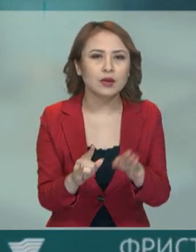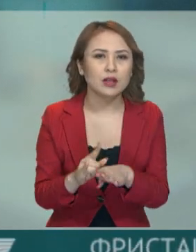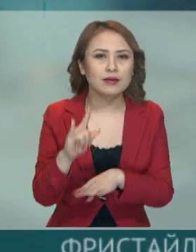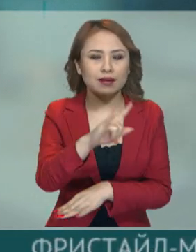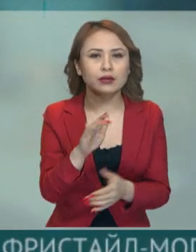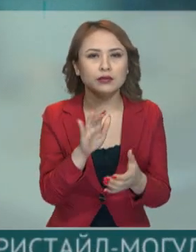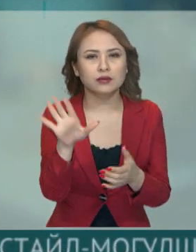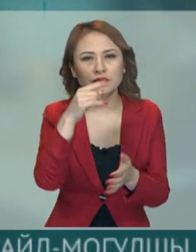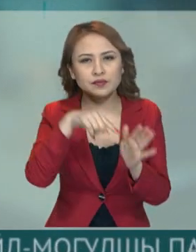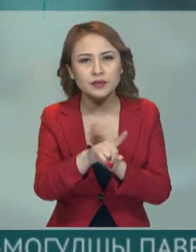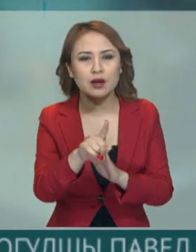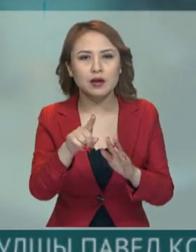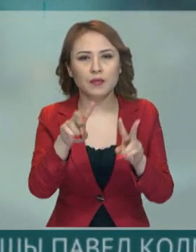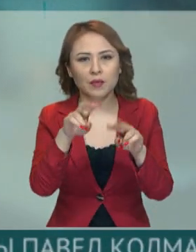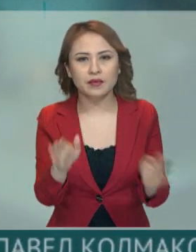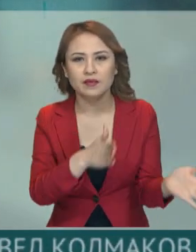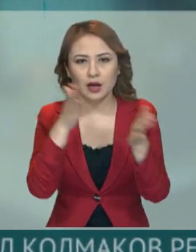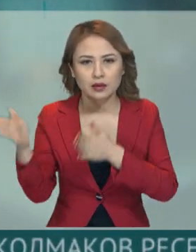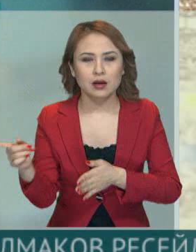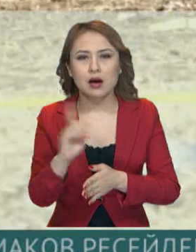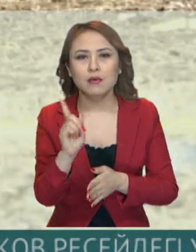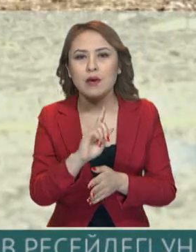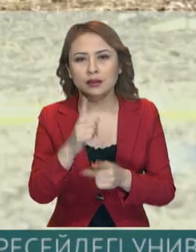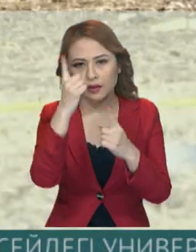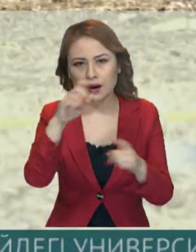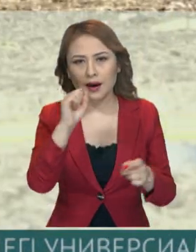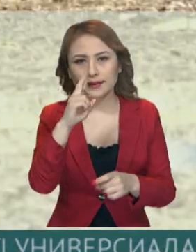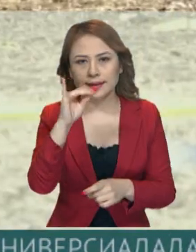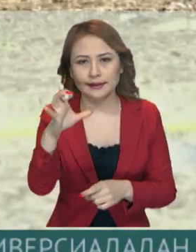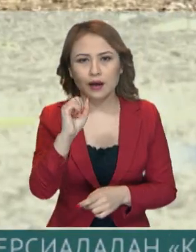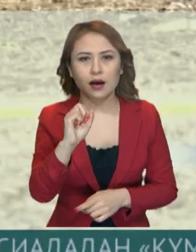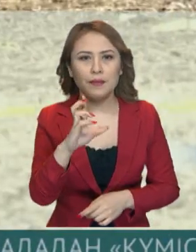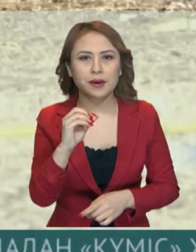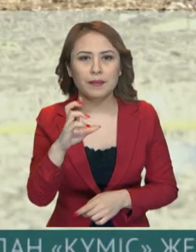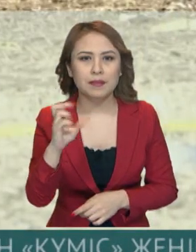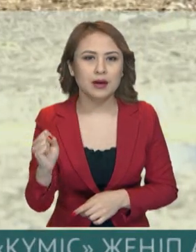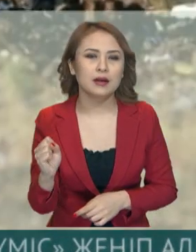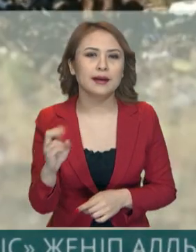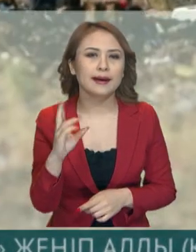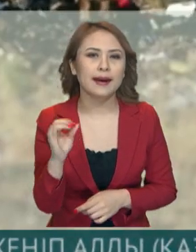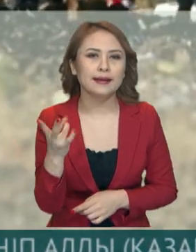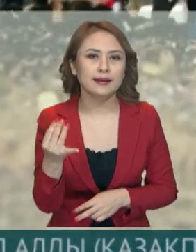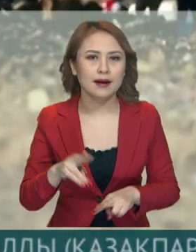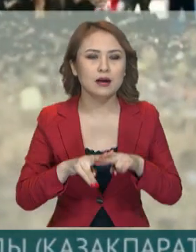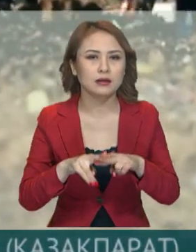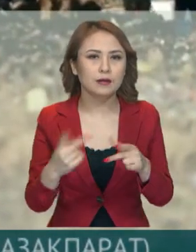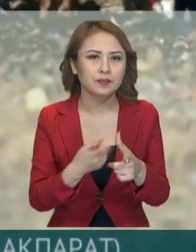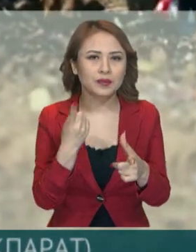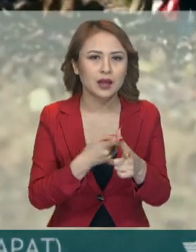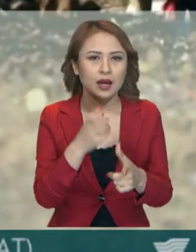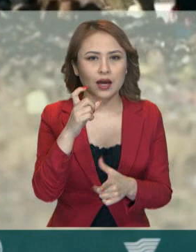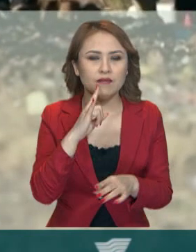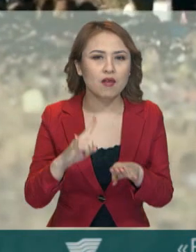ұшағының таныстырылымын кейінге шегерді. Бұған дейін хабарлағандай, Адис-Абебадан Кенияның астанасына бағытталған